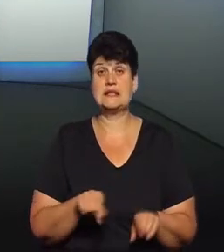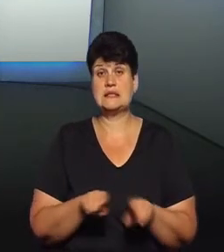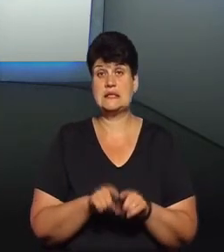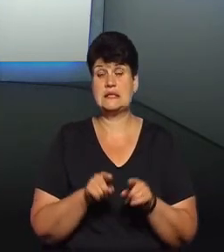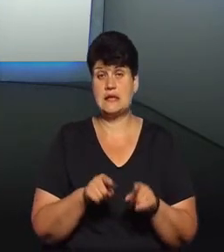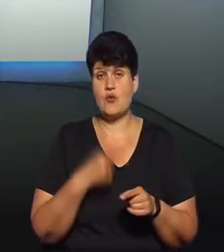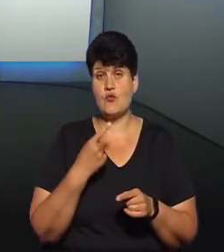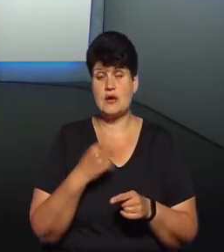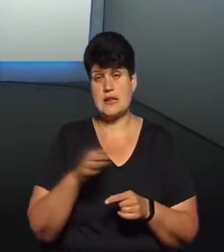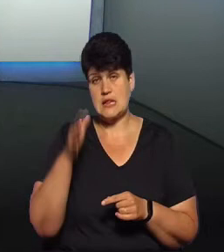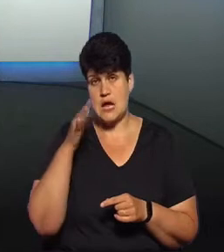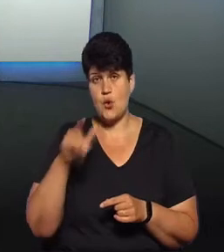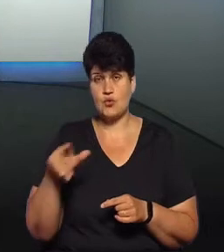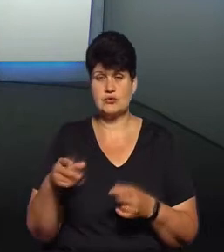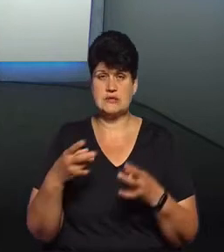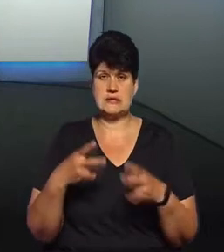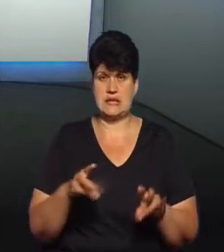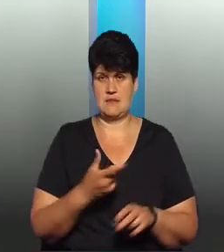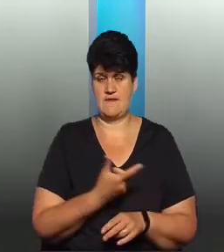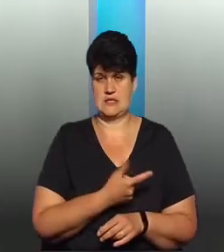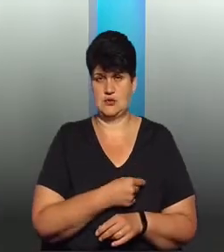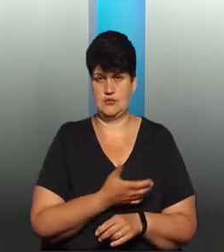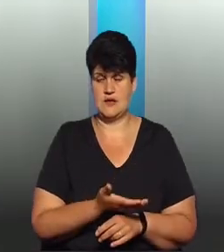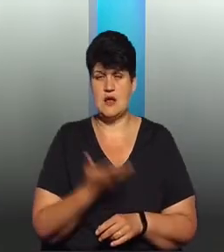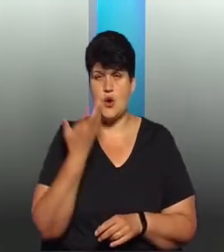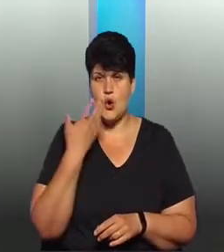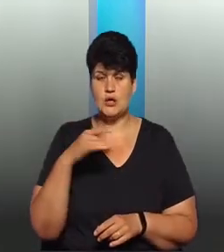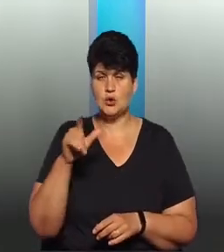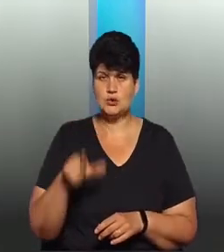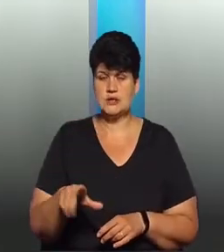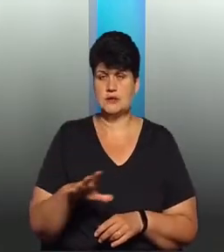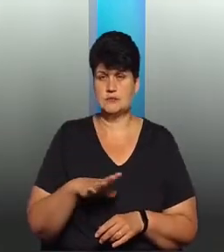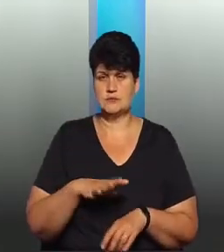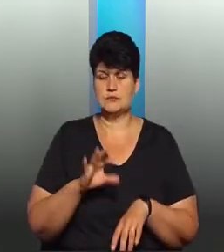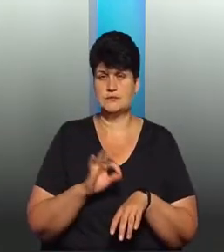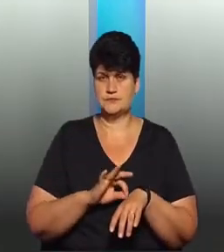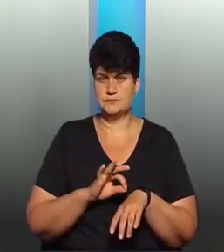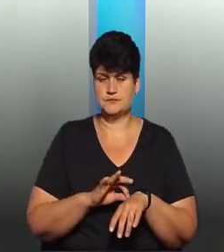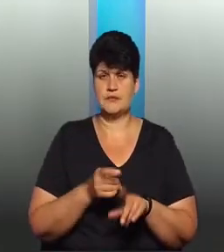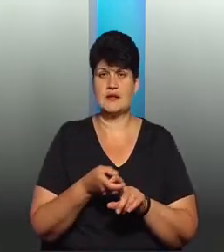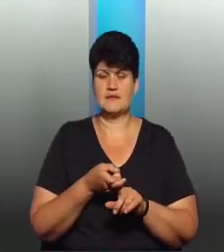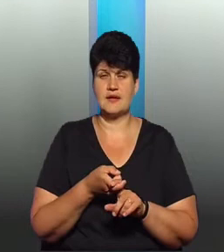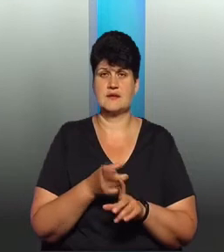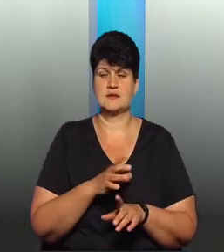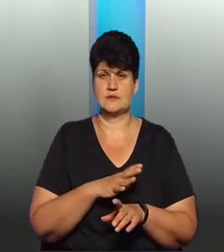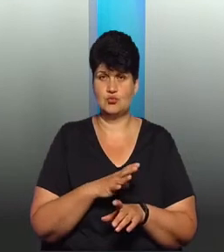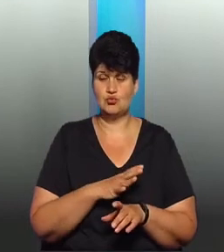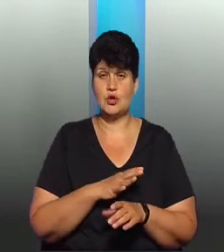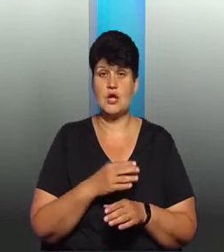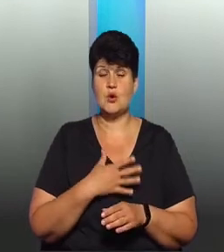що не треба вакцинуватися, але все ж таки, коли людина перенесла інфекцію і вже організм стикнувся із цим вірусом, він вже має